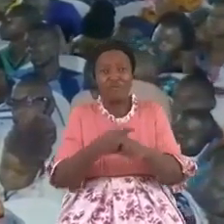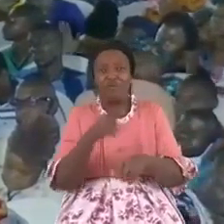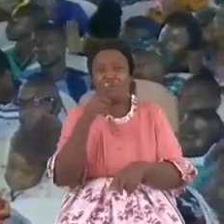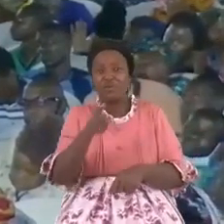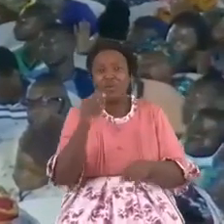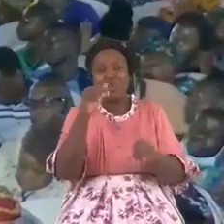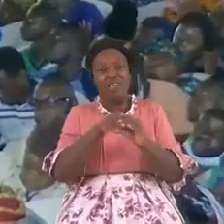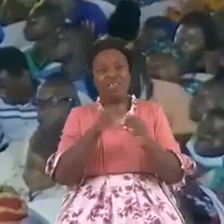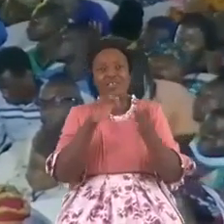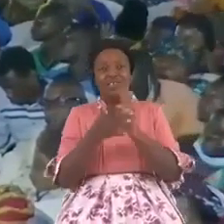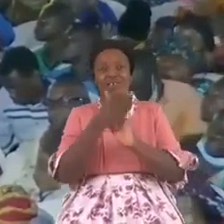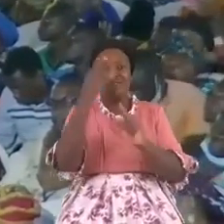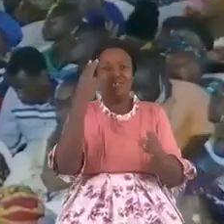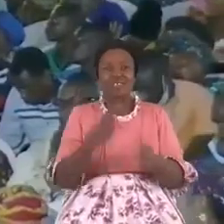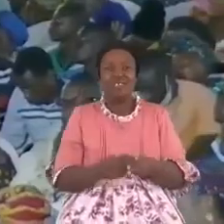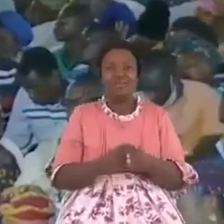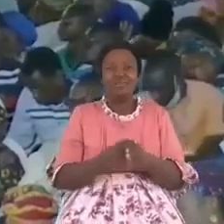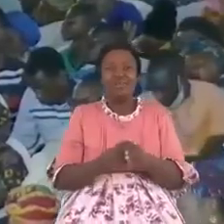n'aha Jizọs.